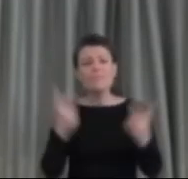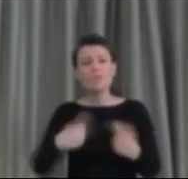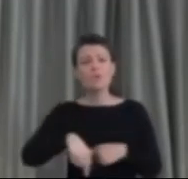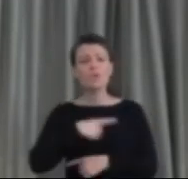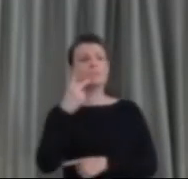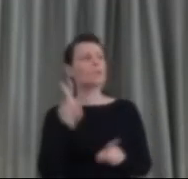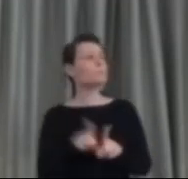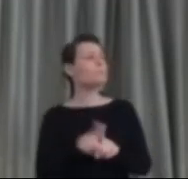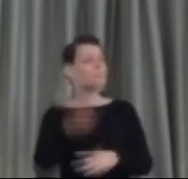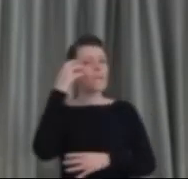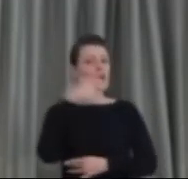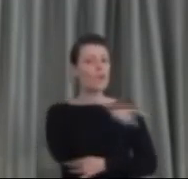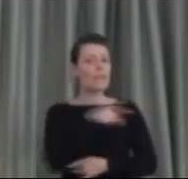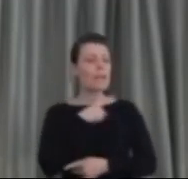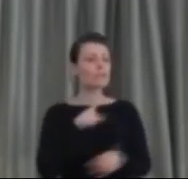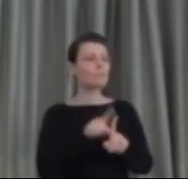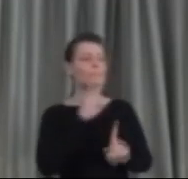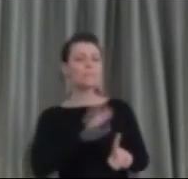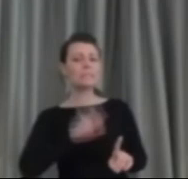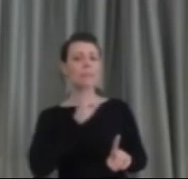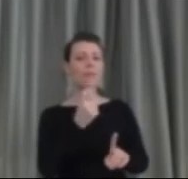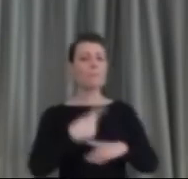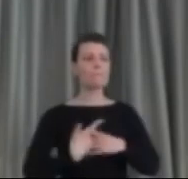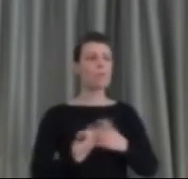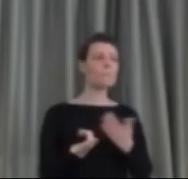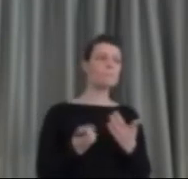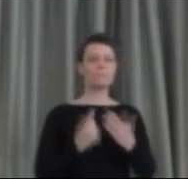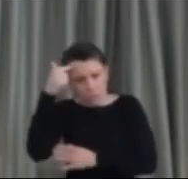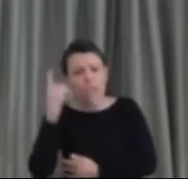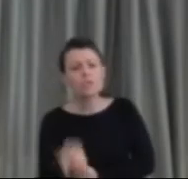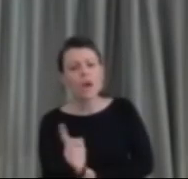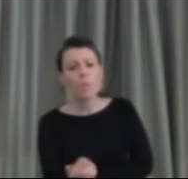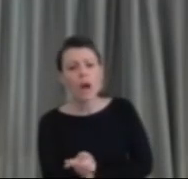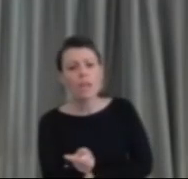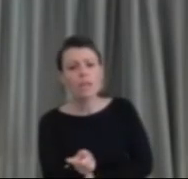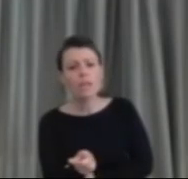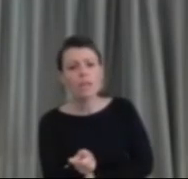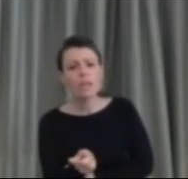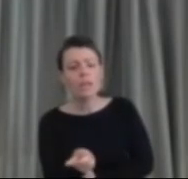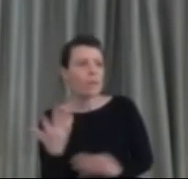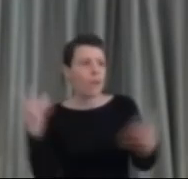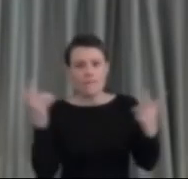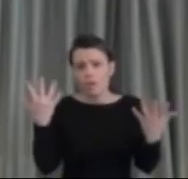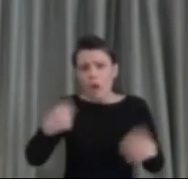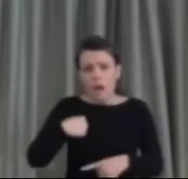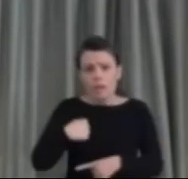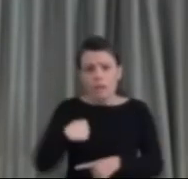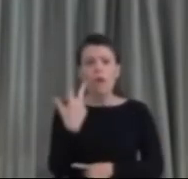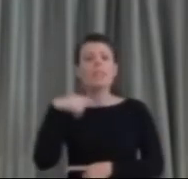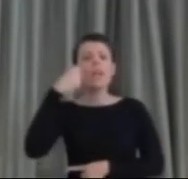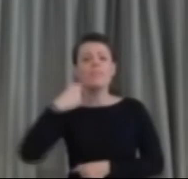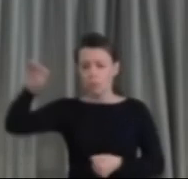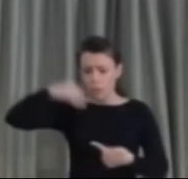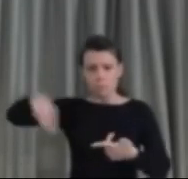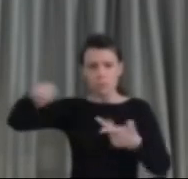sembravano dare un'idea di allentare la presa dell'attenzione, abbiamo reagito. Io ho già ricevuto almeno tre video di qualcuno che